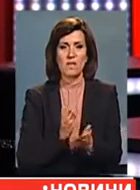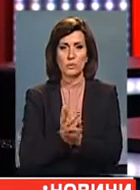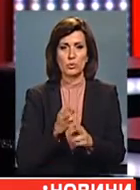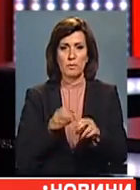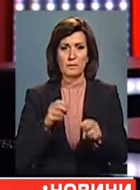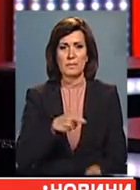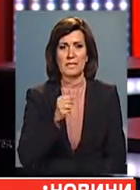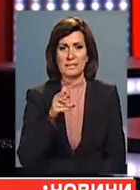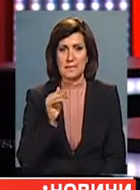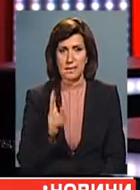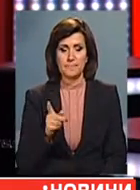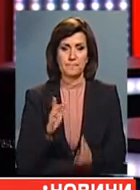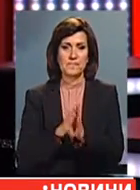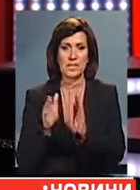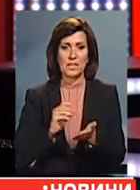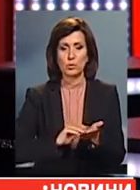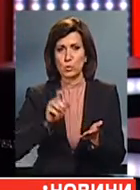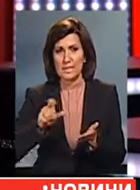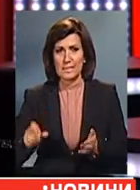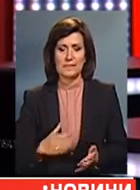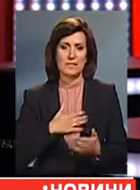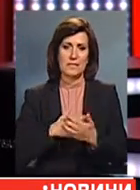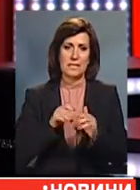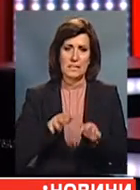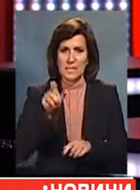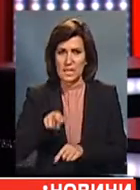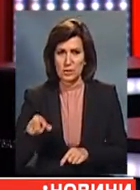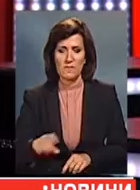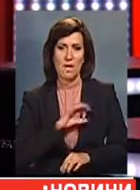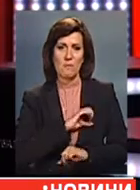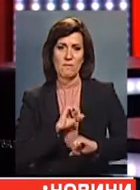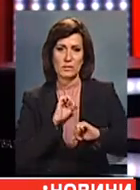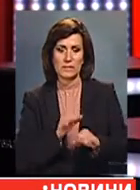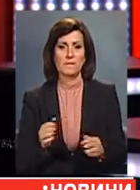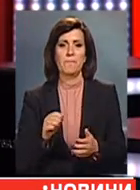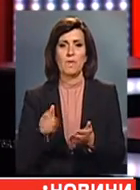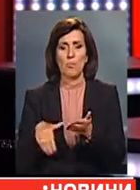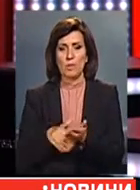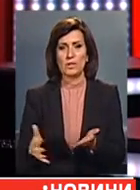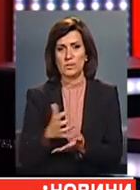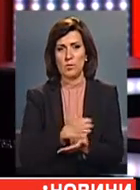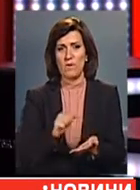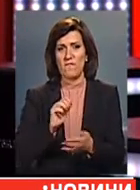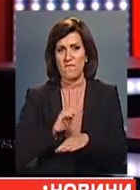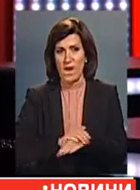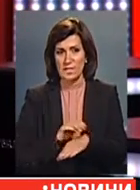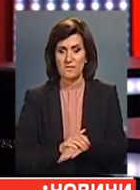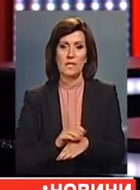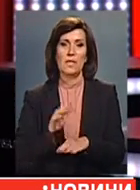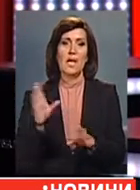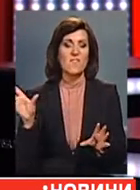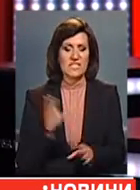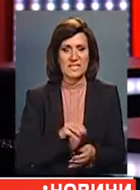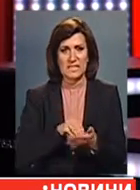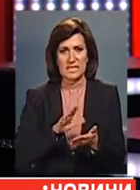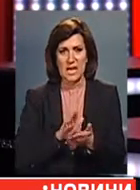Василь Грицак. Він закликав журналістів, громадських діячів і правозахисників допомогти зі збором фактів. Водночас керівник СБУ запевнив, усі